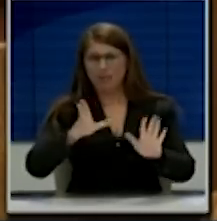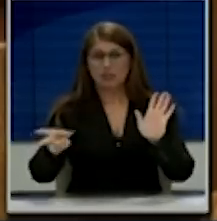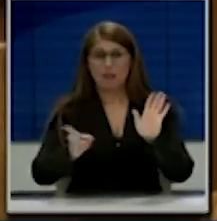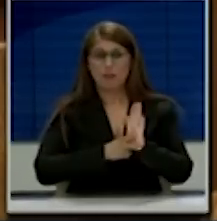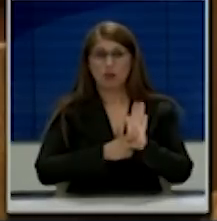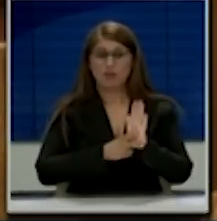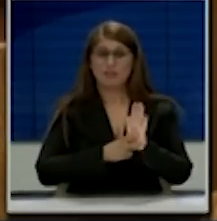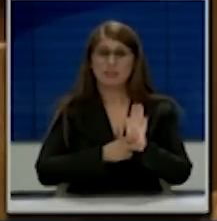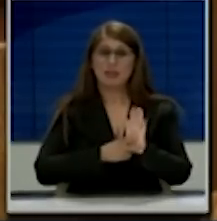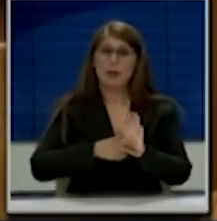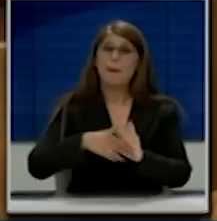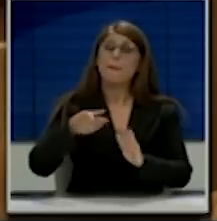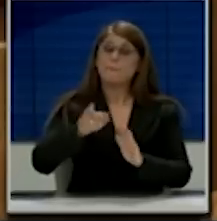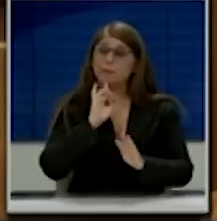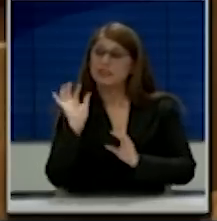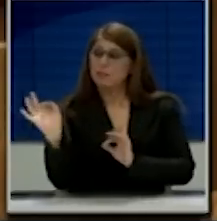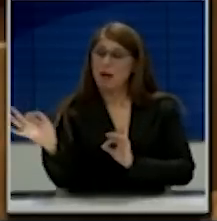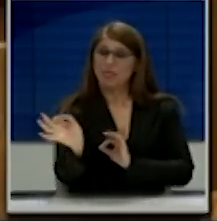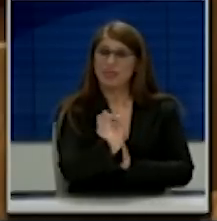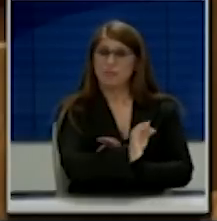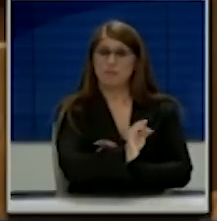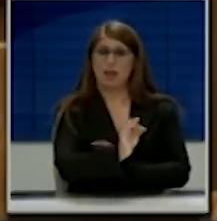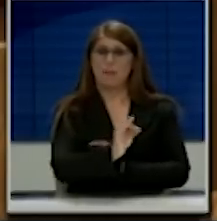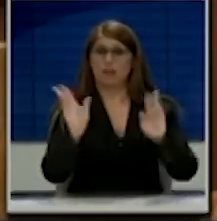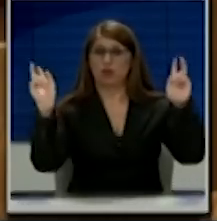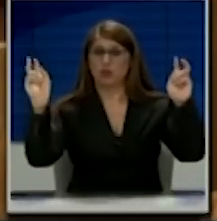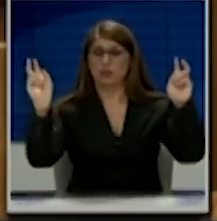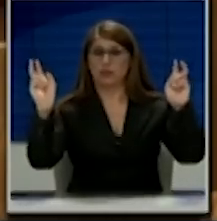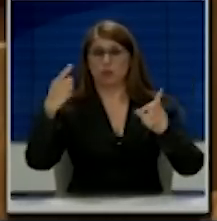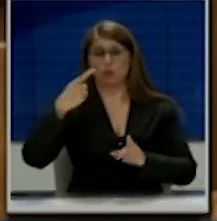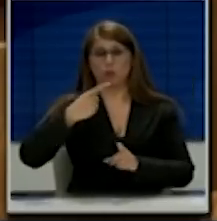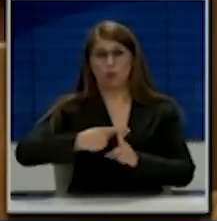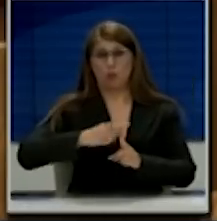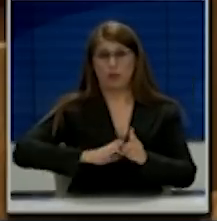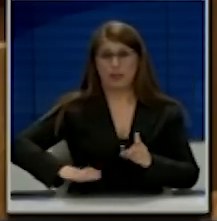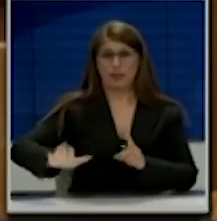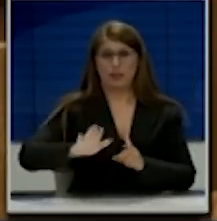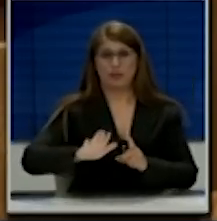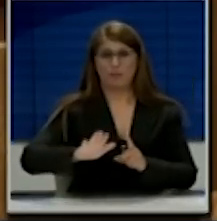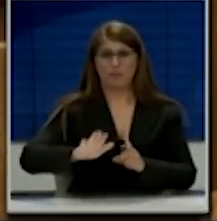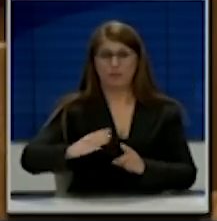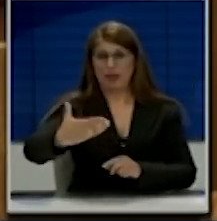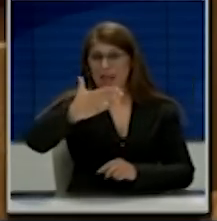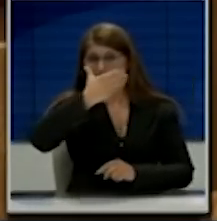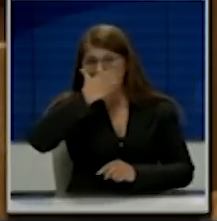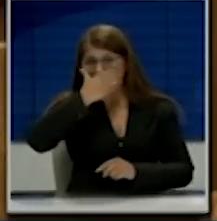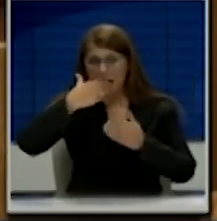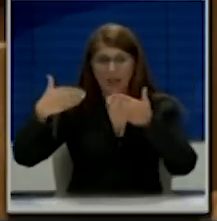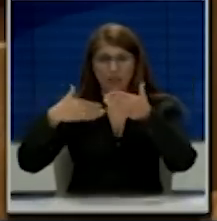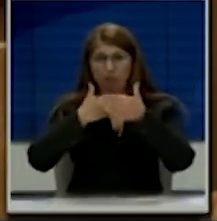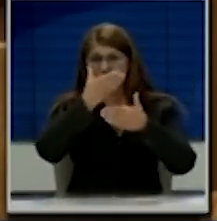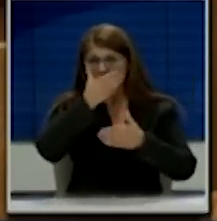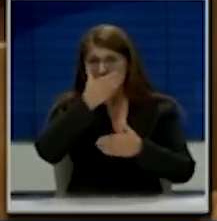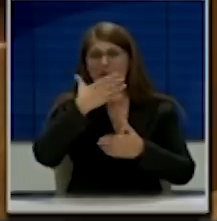σας μέσα στην πανδημία με το σύνθημα του ελληνικού λαού «Κάτω από τις μάσκες έχουμε